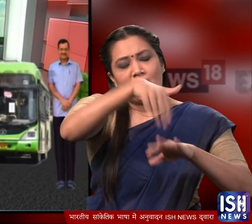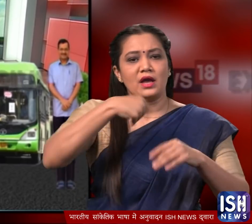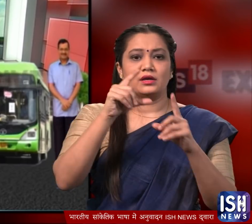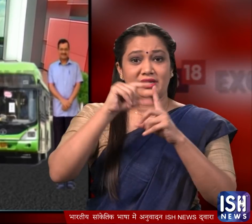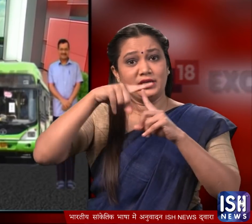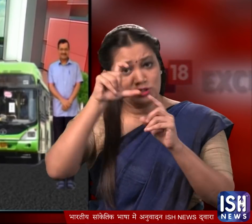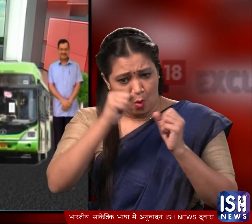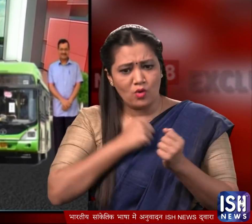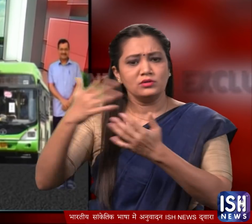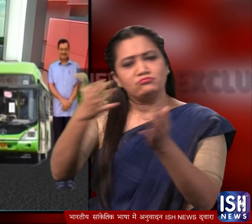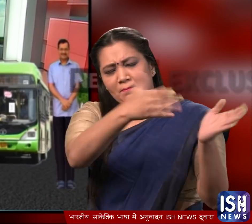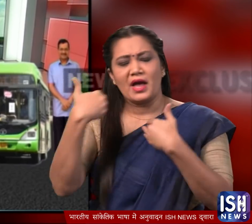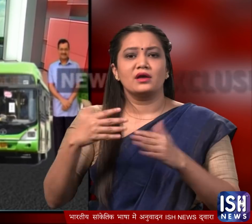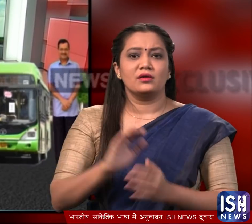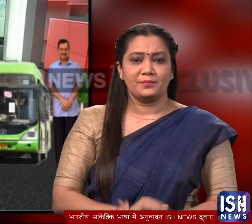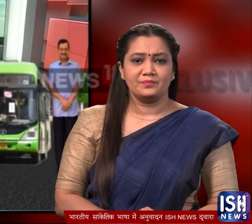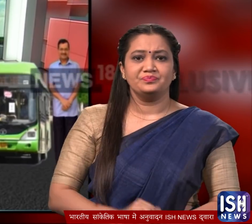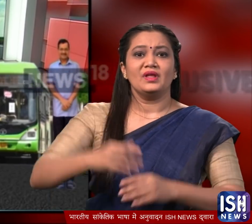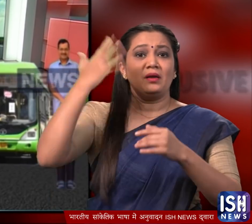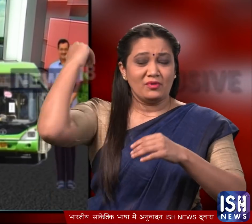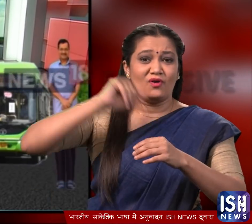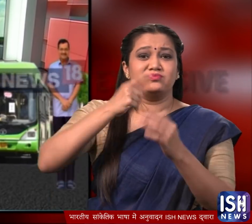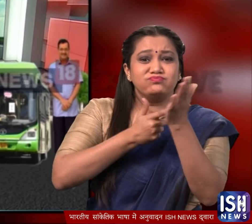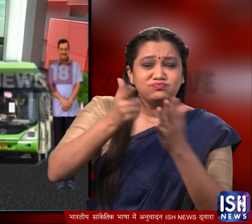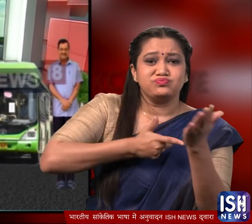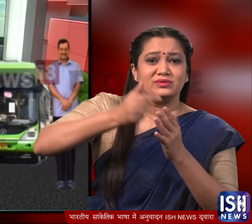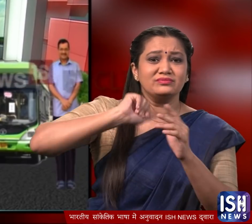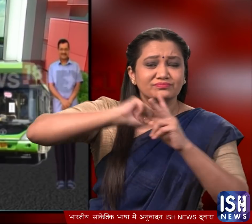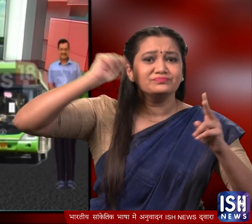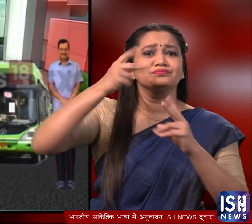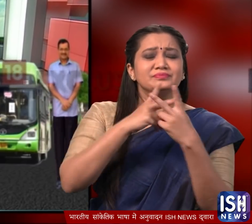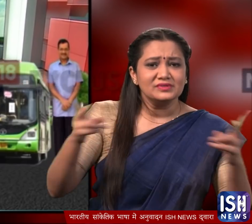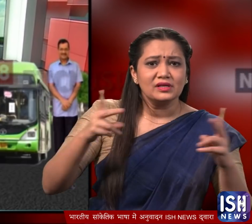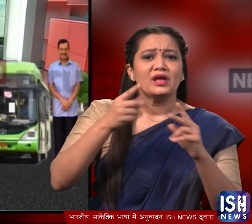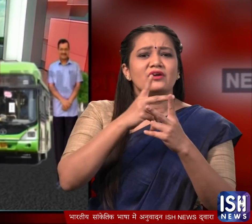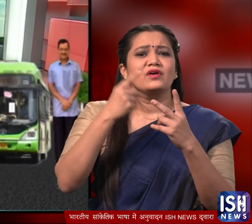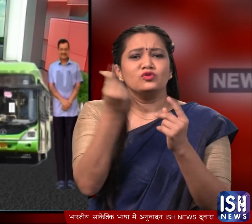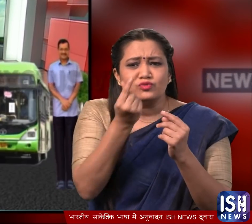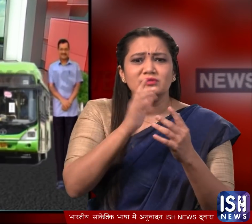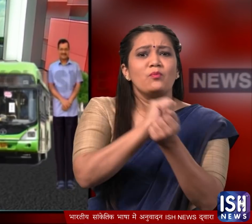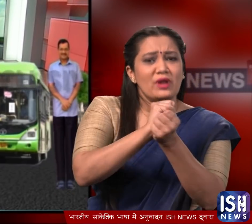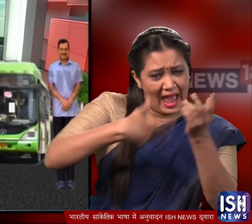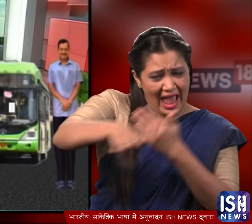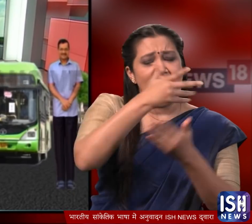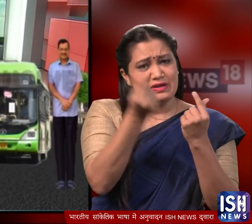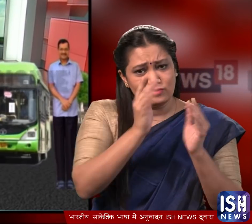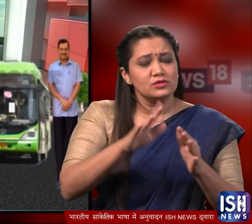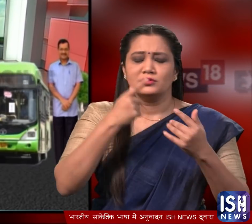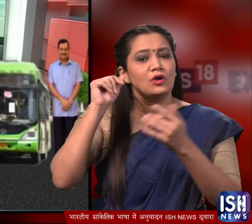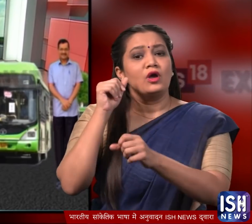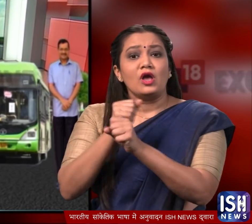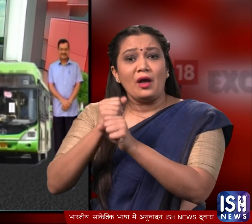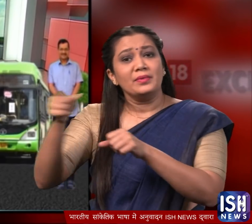लौटने के निर्देश दिए हैं। दिल्ली सरकार की डीटीसी बसें किसान आंदोलन के दौरान अलग अलग सुरक्षा एजेंसियां इस्तेमाल कर रही हैं, जिनको